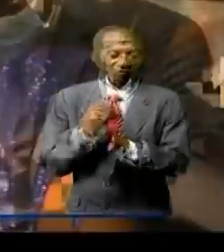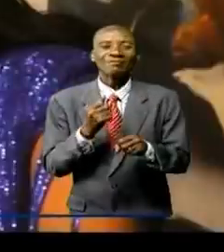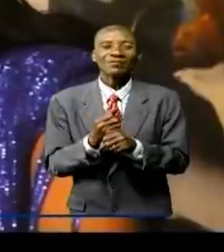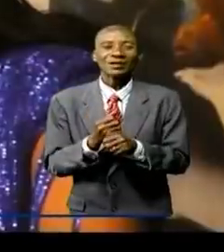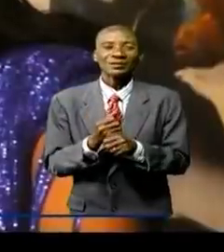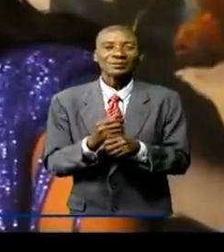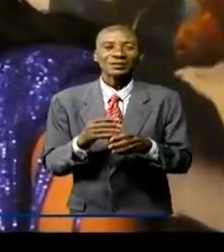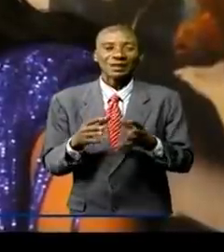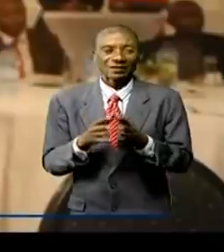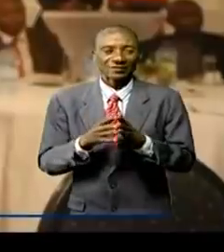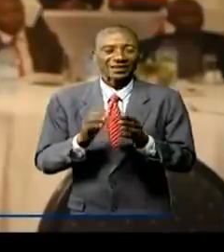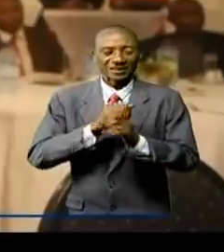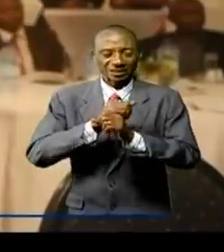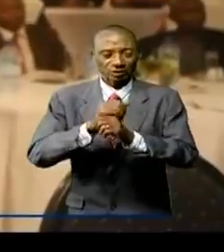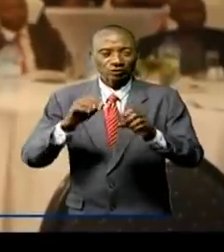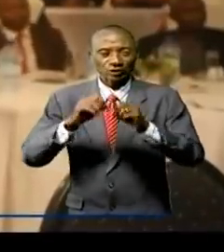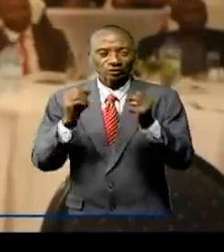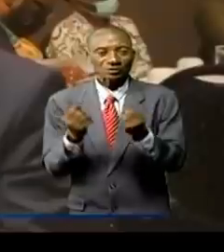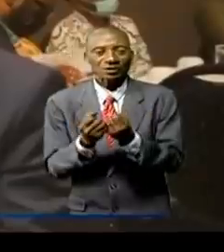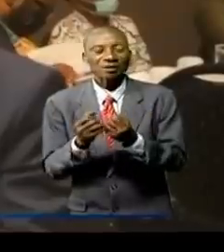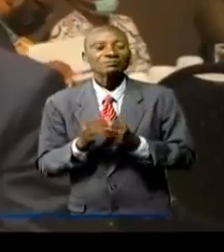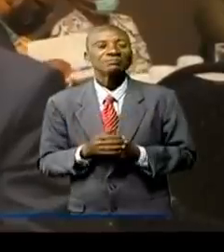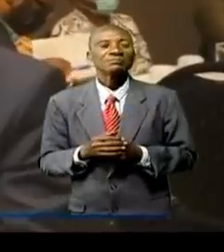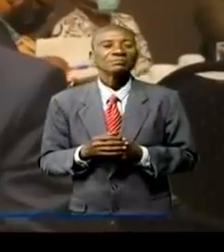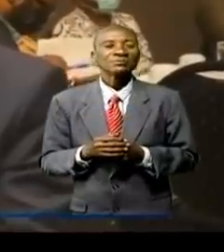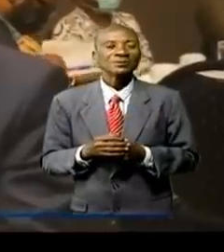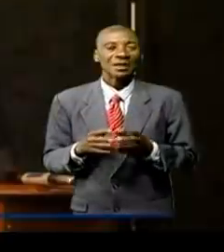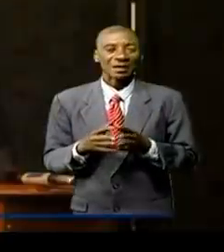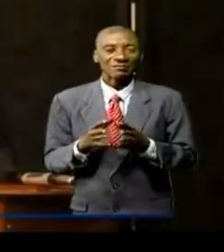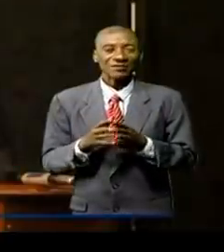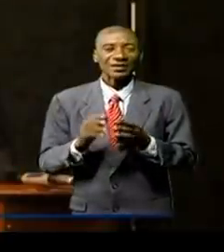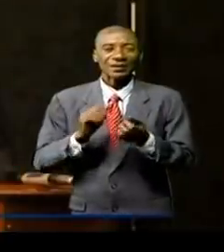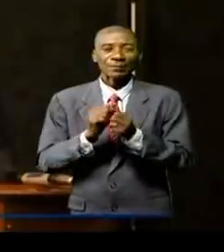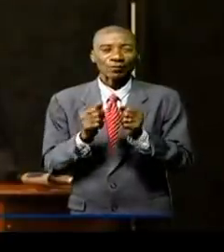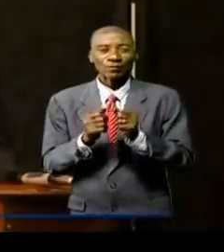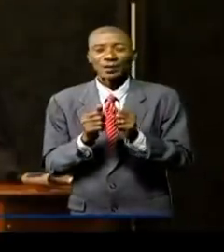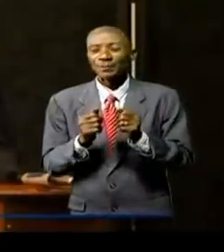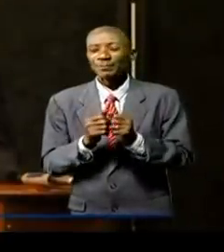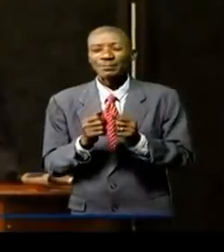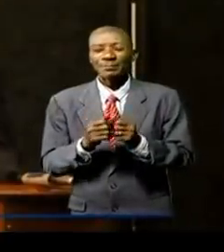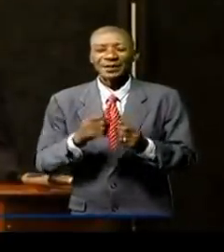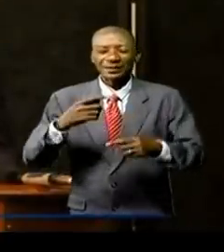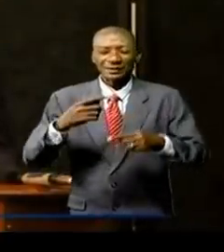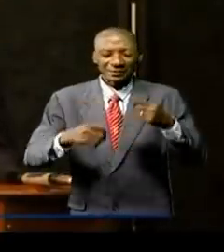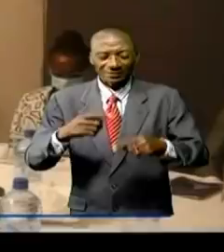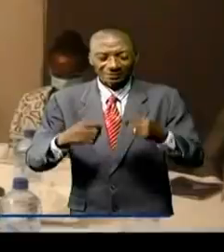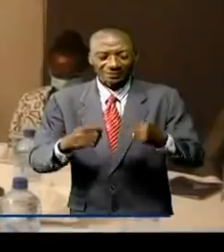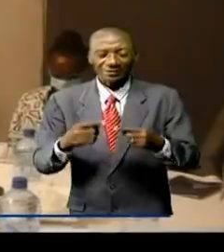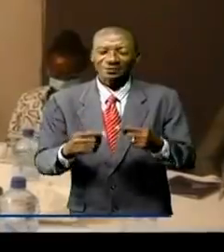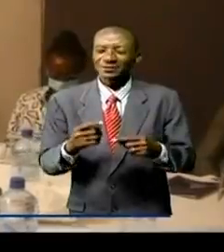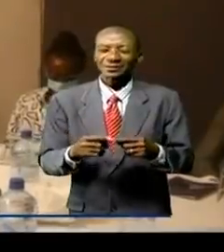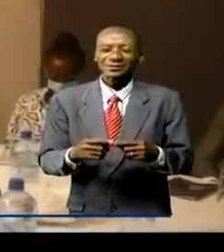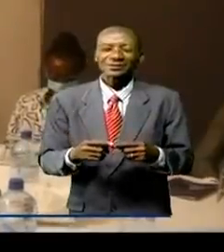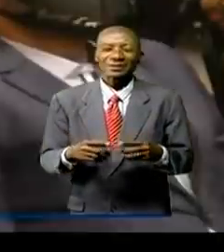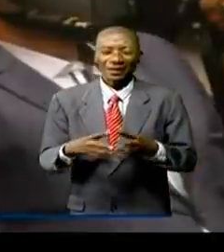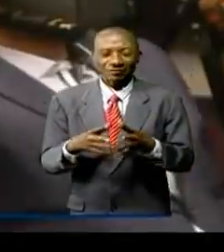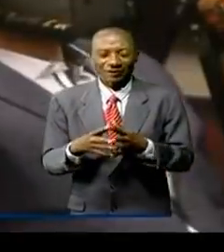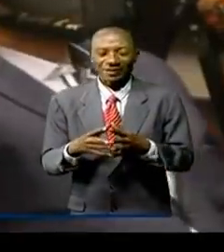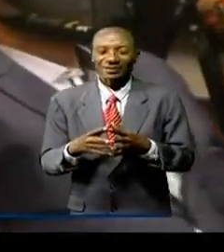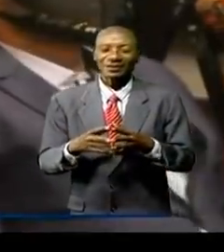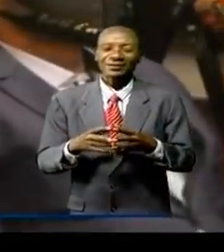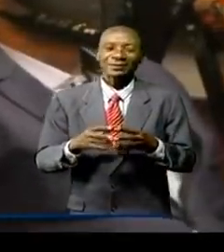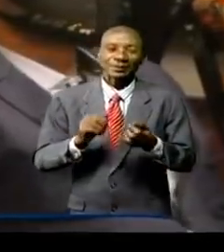sécurité sociale. La sous-traitance, selon la loi 17-001 fixant les règles applicables